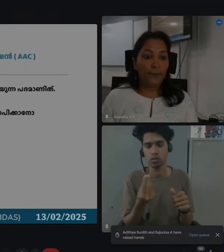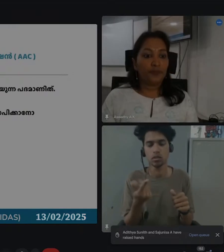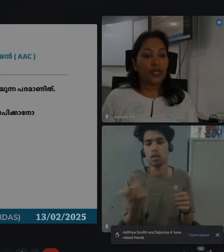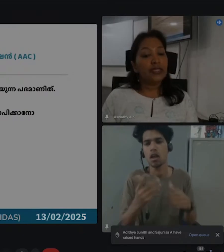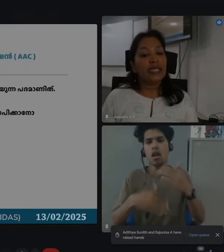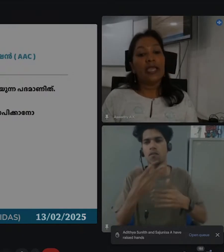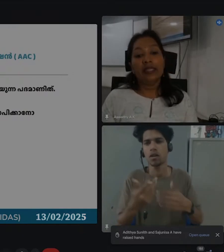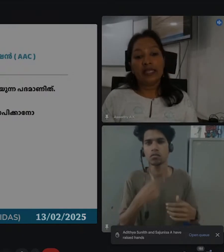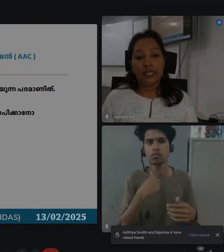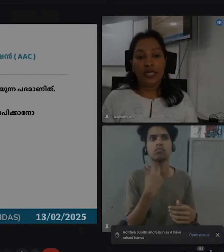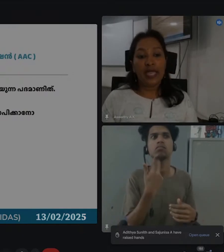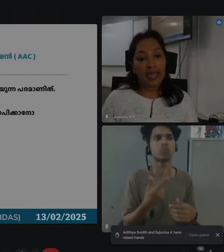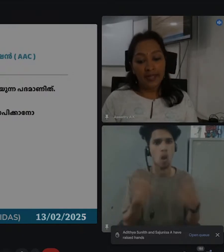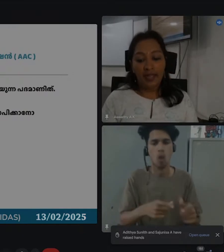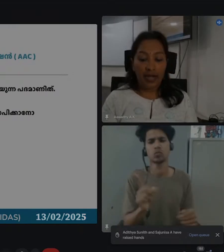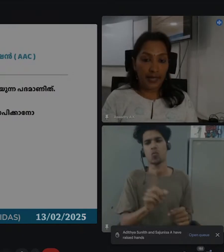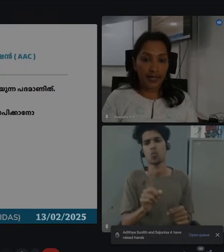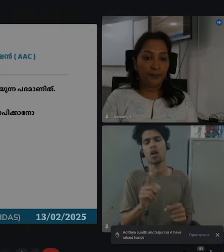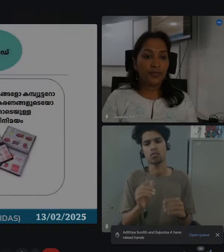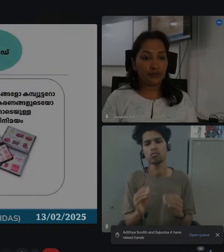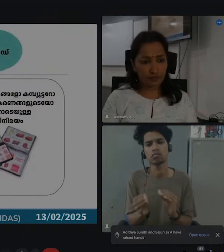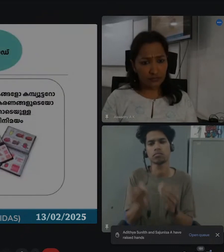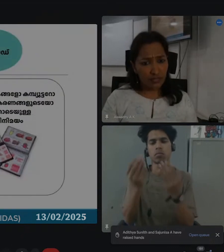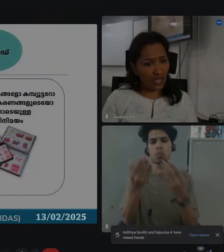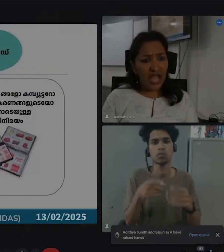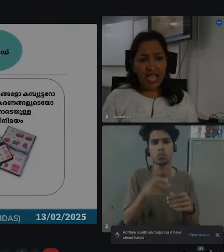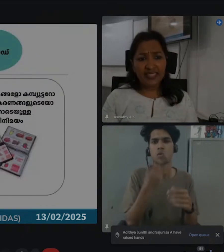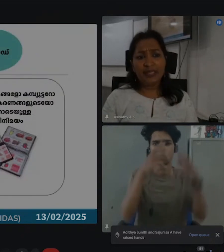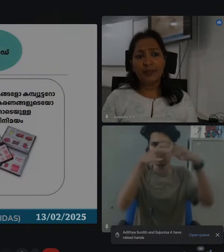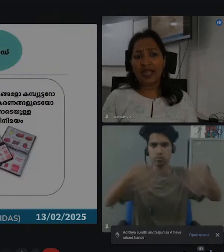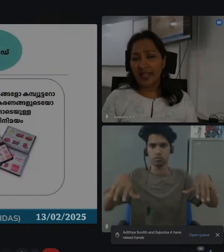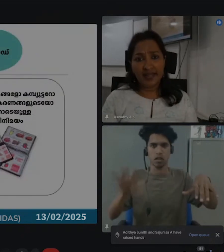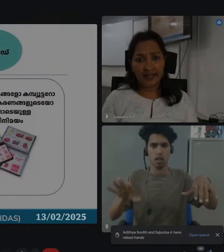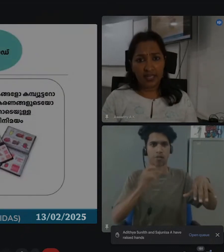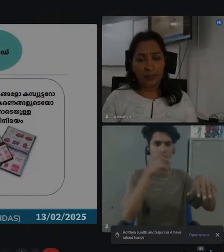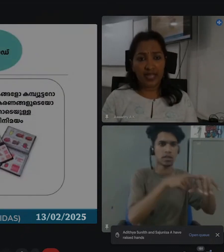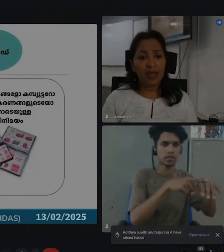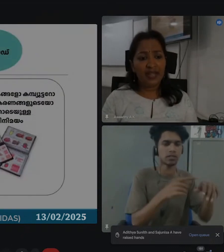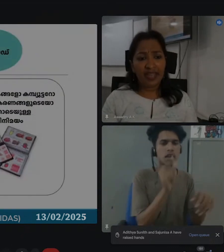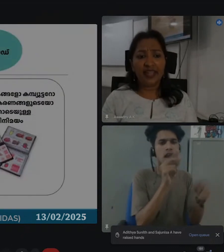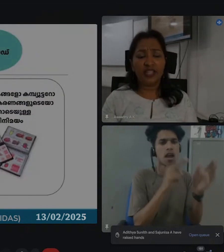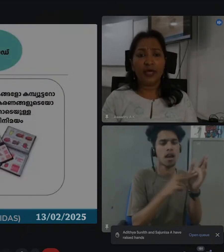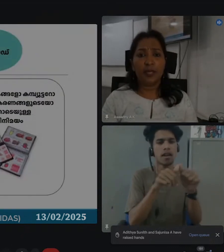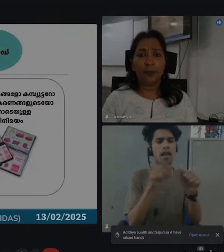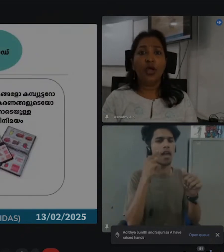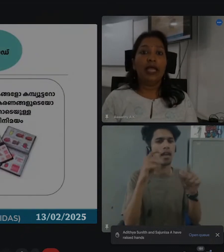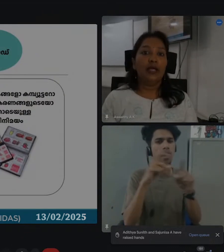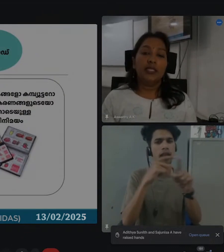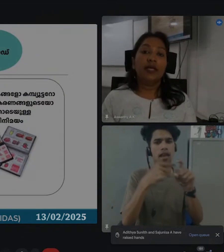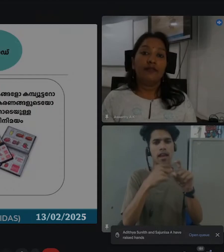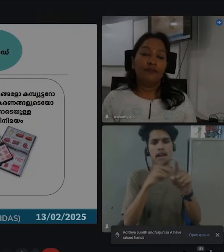ഉള്ളൂ. ഇത് തന്നെ 2 തരത്തിലുണ്ട്, എയ്ഡഡ്, അൺഎയ്ഡഡ്. ആദ്യമായിട്ട് നമുക്ക് അൺഎയ്ഡഡ് എന്താണെന്ന് പറയാം. അൺഎയ്ഡഡ് എന്ന്